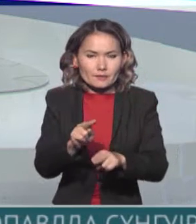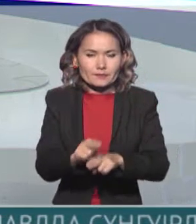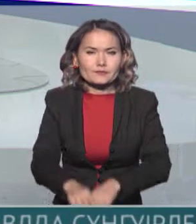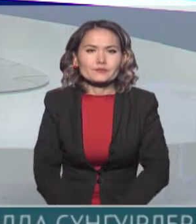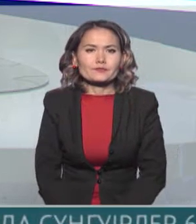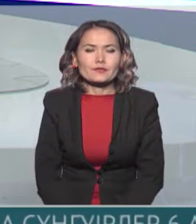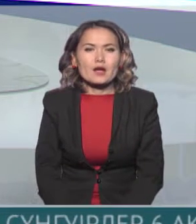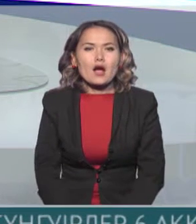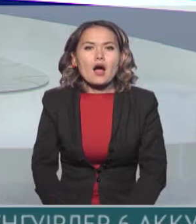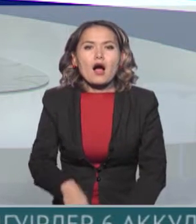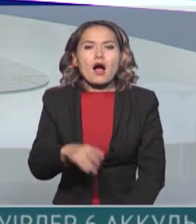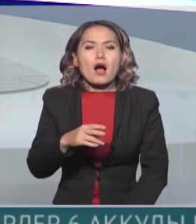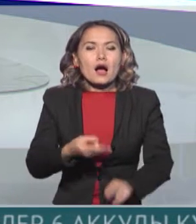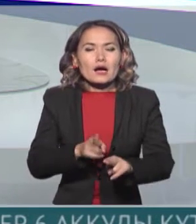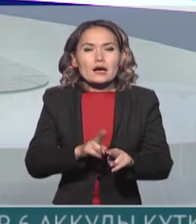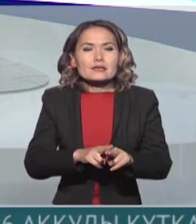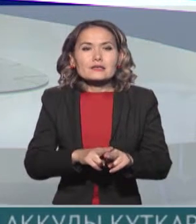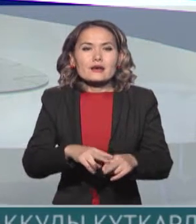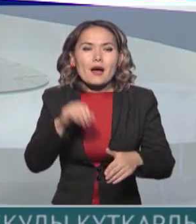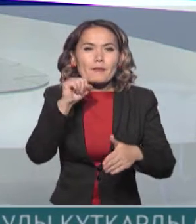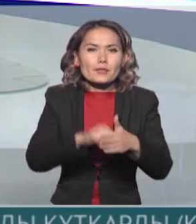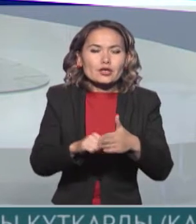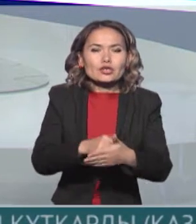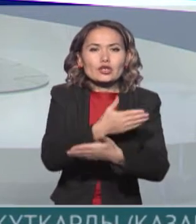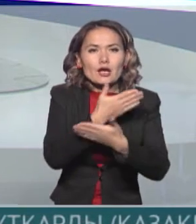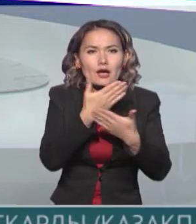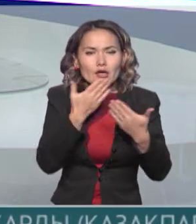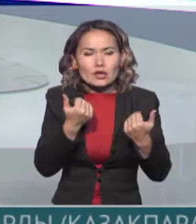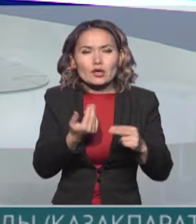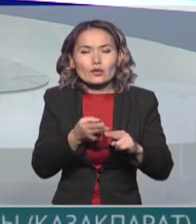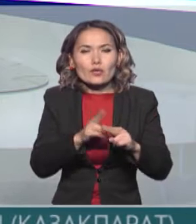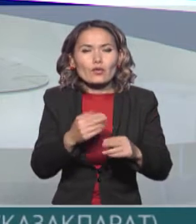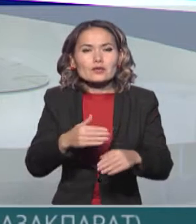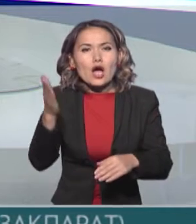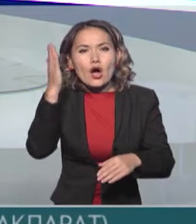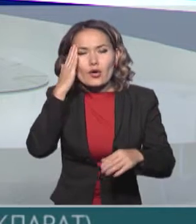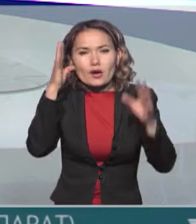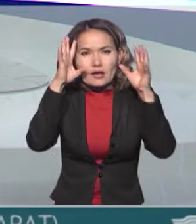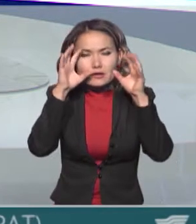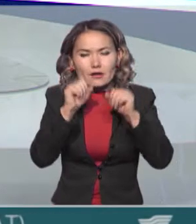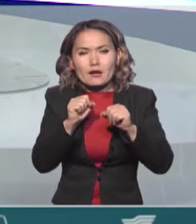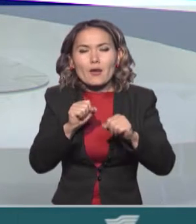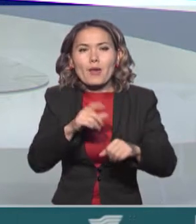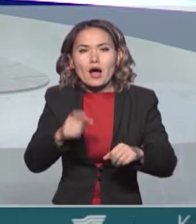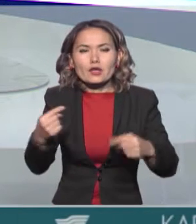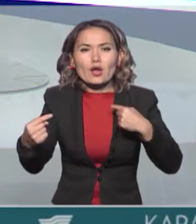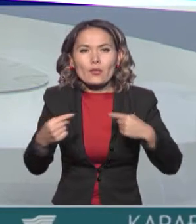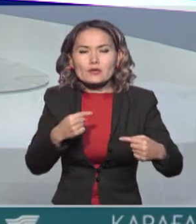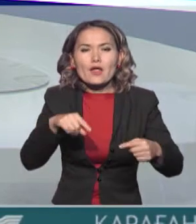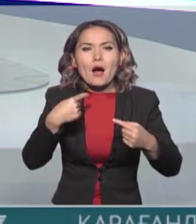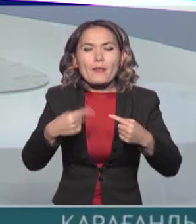Белгісіз індет жайлаған Калачи мен Красногорск ауылдарының тұрғындары жаңа қонысқа көше бастады. Ұйқы ауруы әлек қылған ауыл